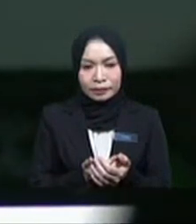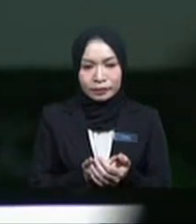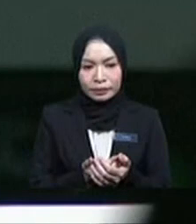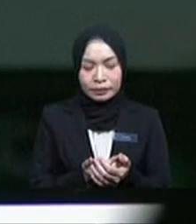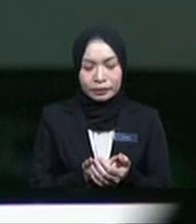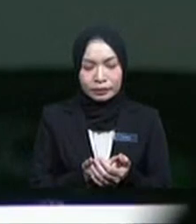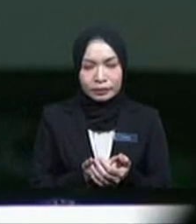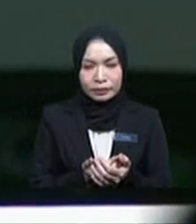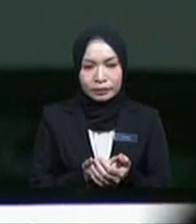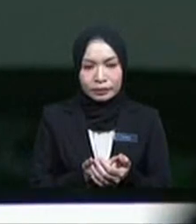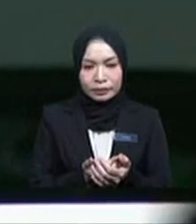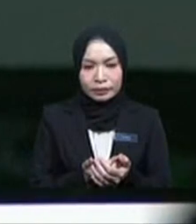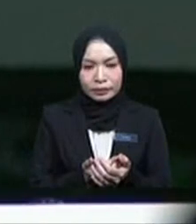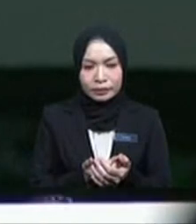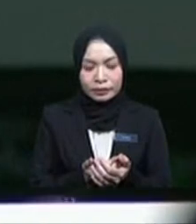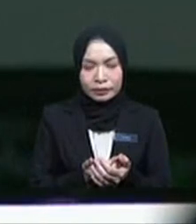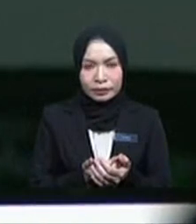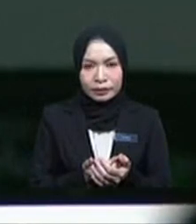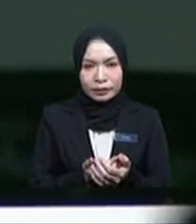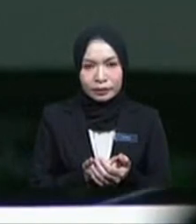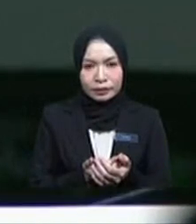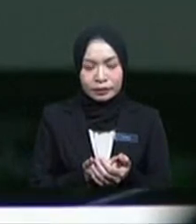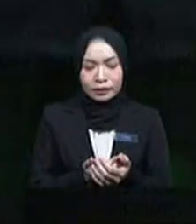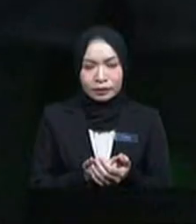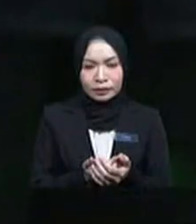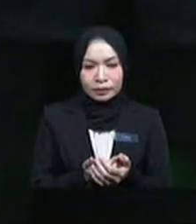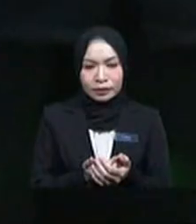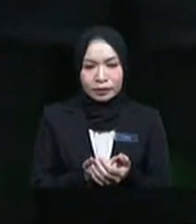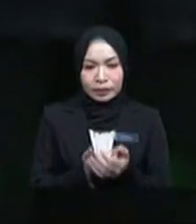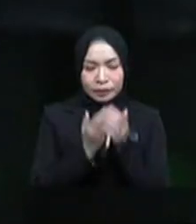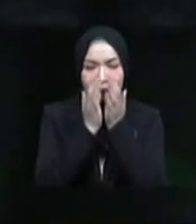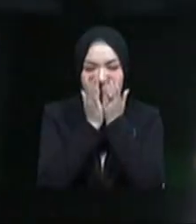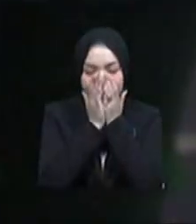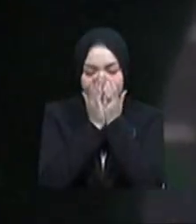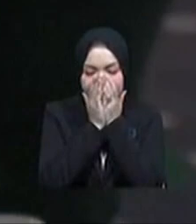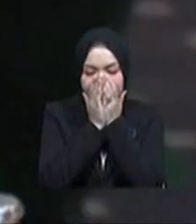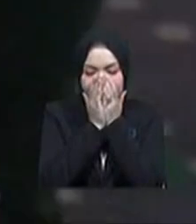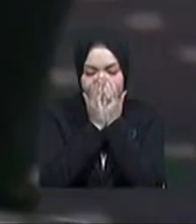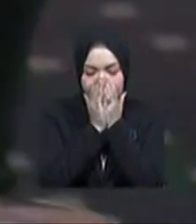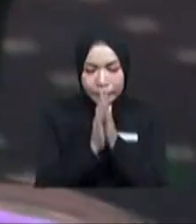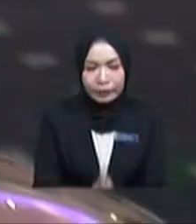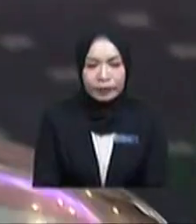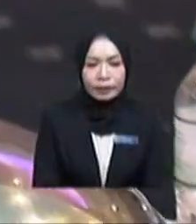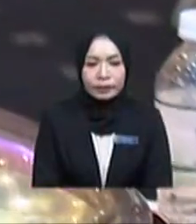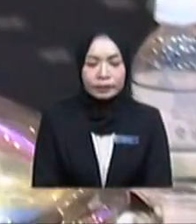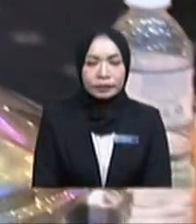أرحم الراحمين والحمد لله رب العالمين.